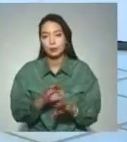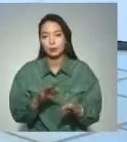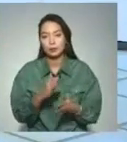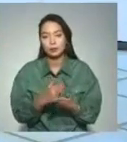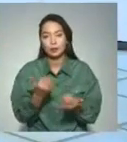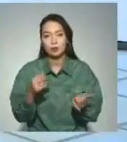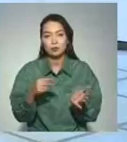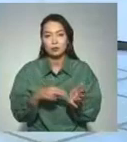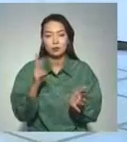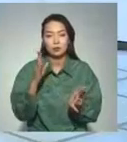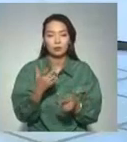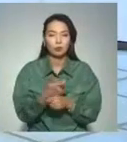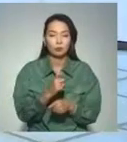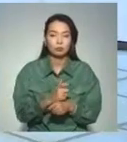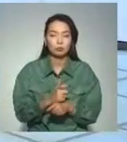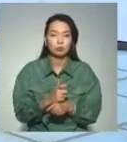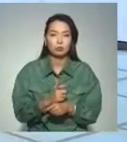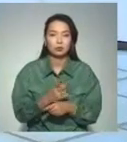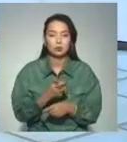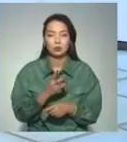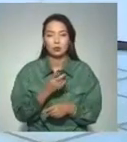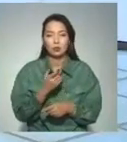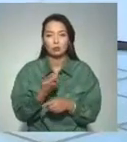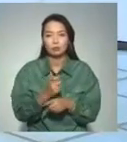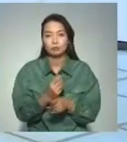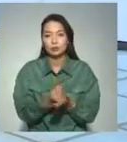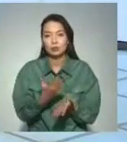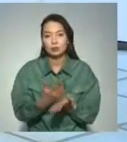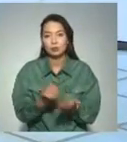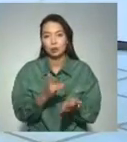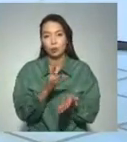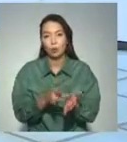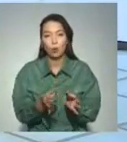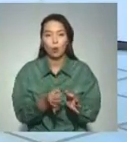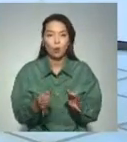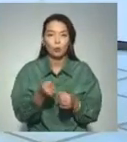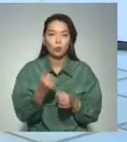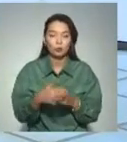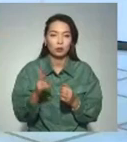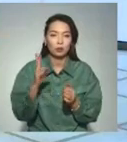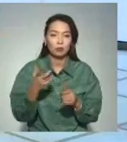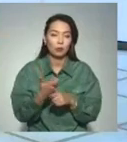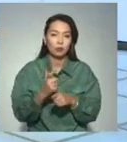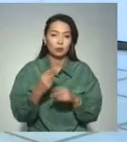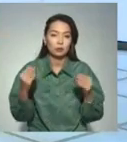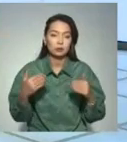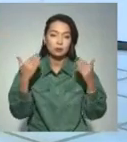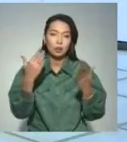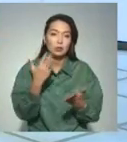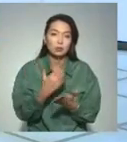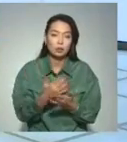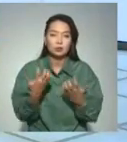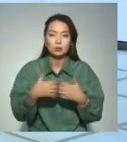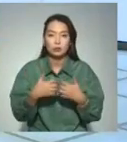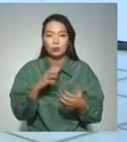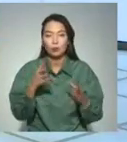баспана бағасы мәз емес. Әсіресе мегаполистер мен облыс орталықтарында пәтер құны аспандап тұр. Статистикалық мәліметтерге